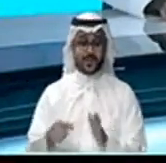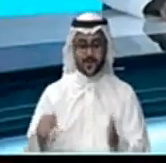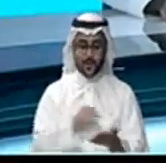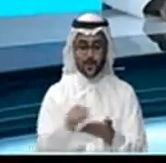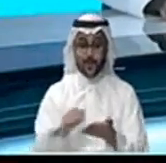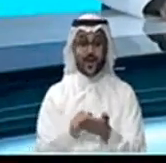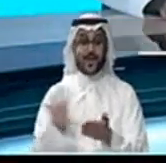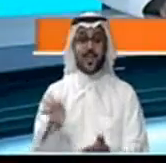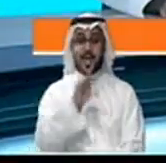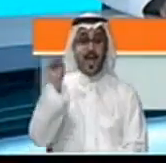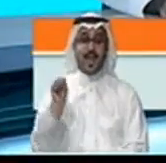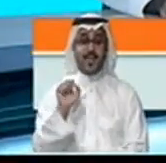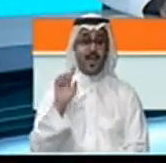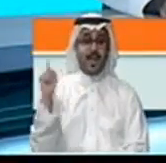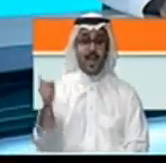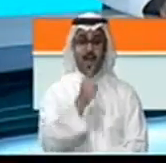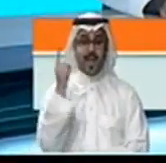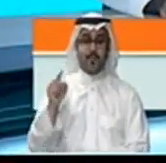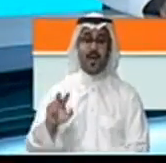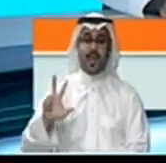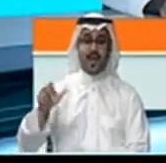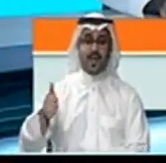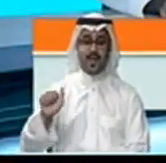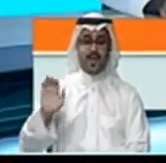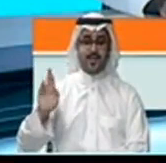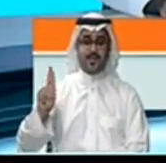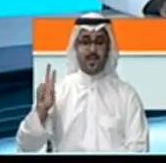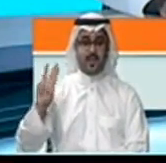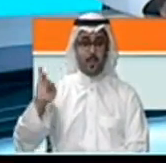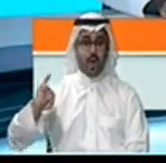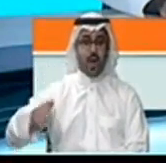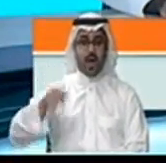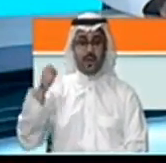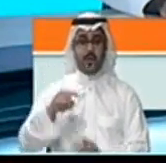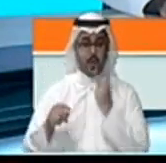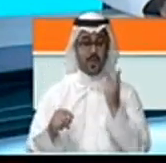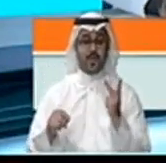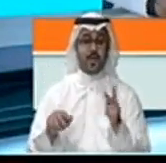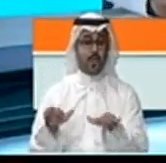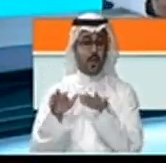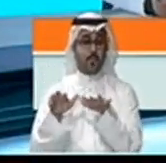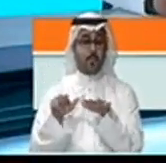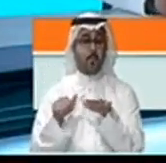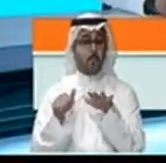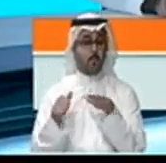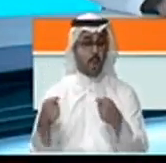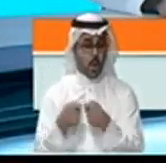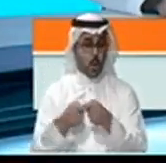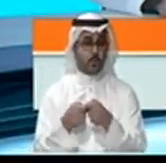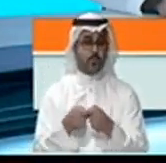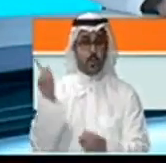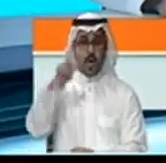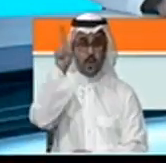وقعت الهيئة العامة للاستثمار مذكرة تفاهم بقيمة 200 مليون دولار بهدف بناء منشأة